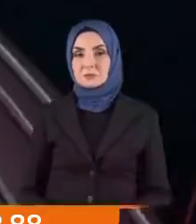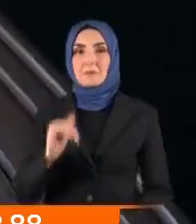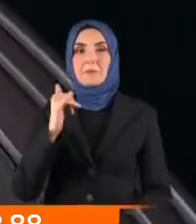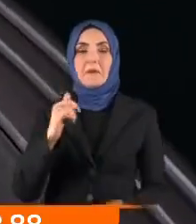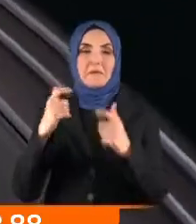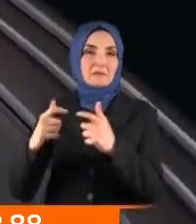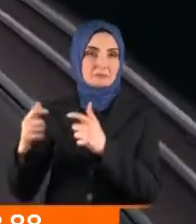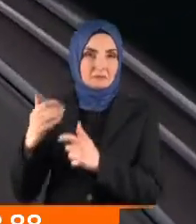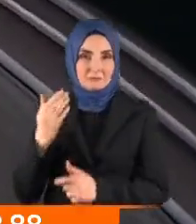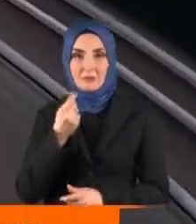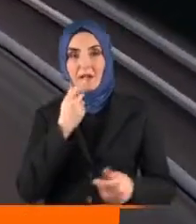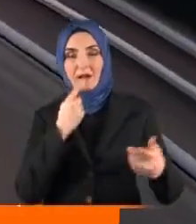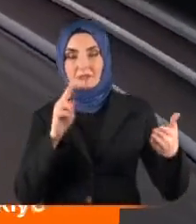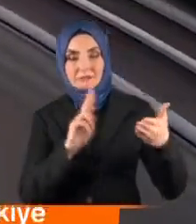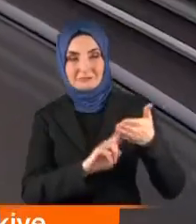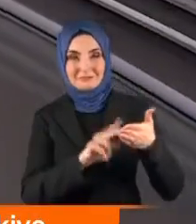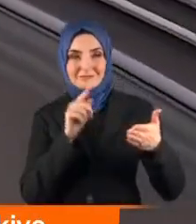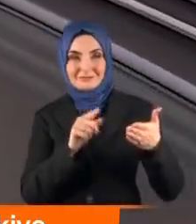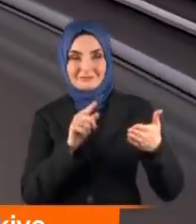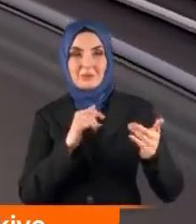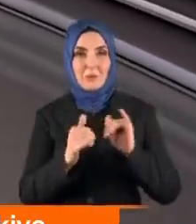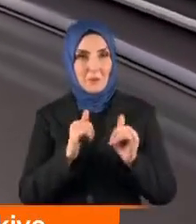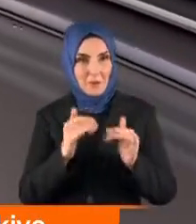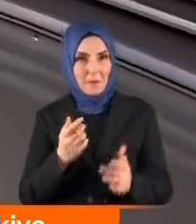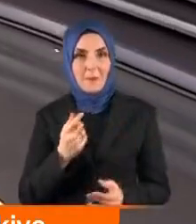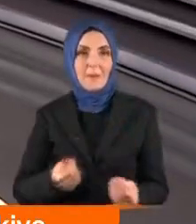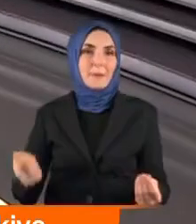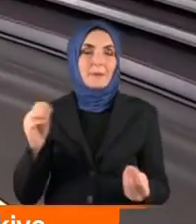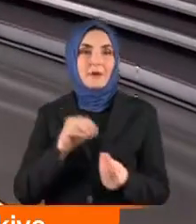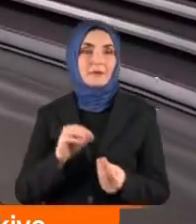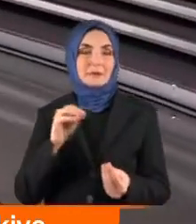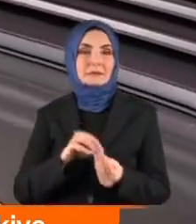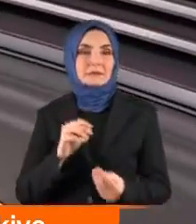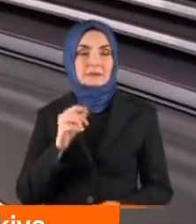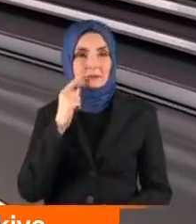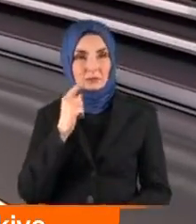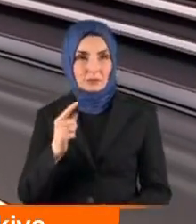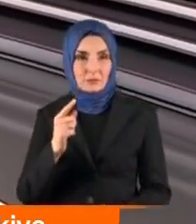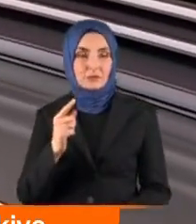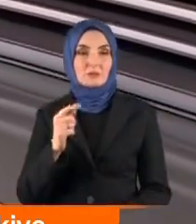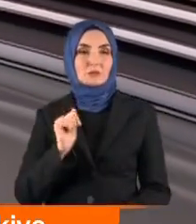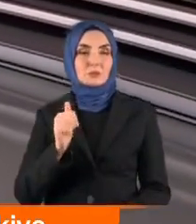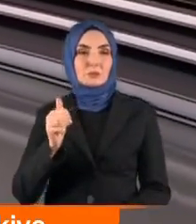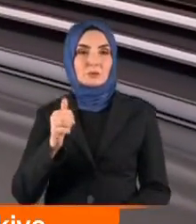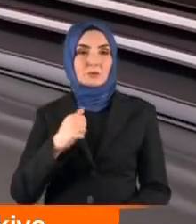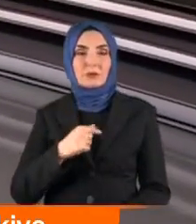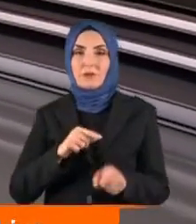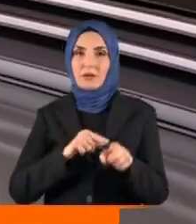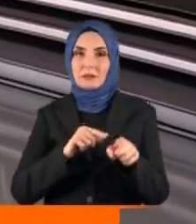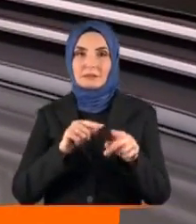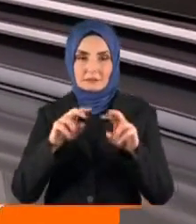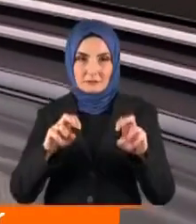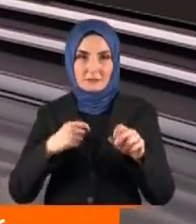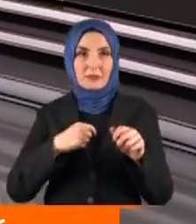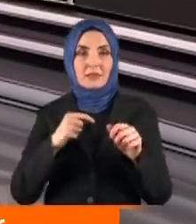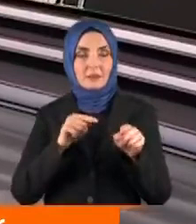Marketlerde etiket oyunları ve fahiş fiyatlar mercek altına alınmıştı, hatırlayacaksınız. Biz de günlerce adım adım takip ettik. Ticaret Bakanlığı yaptığı